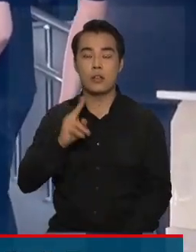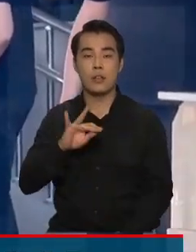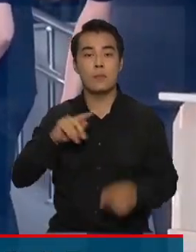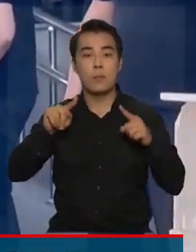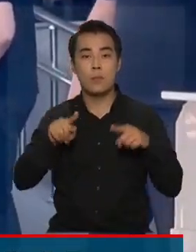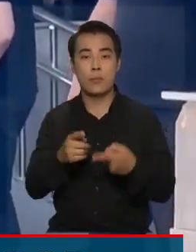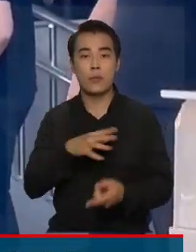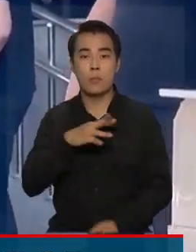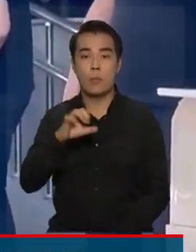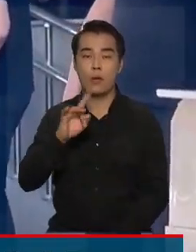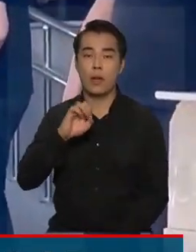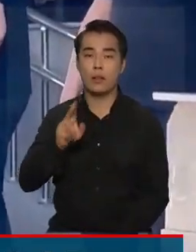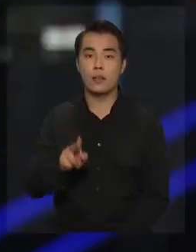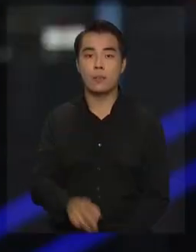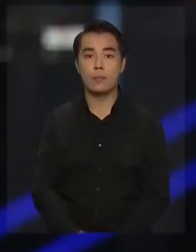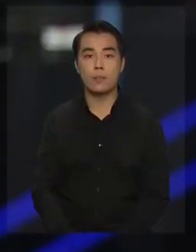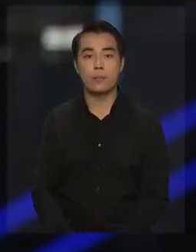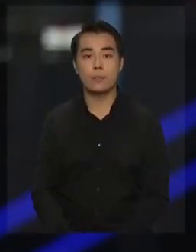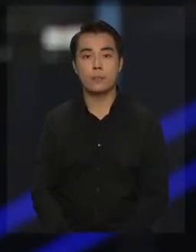Мурадова.